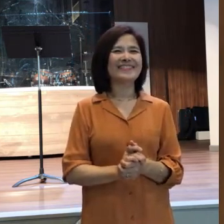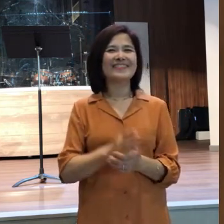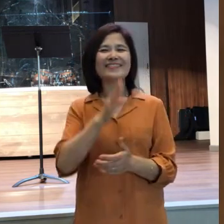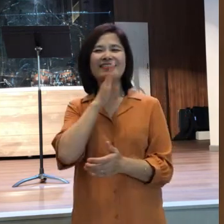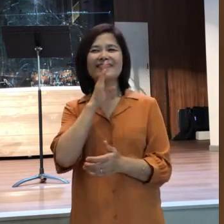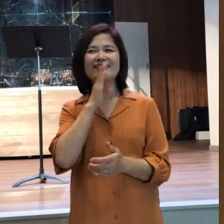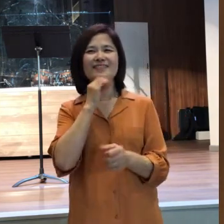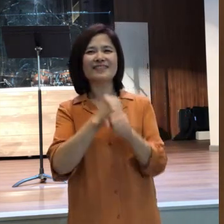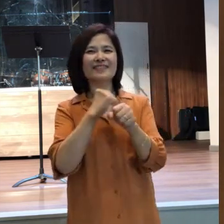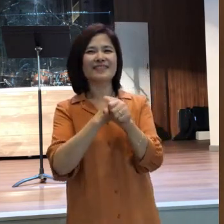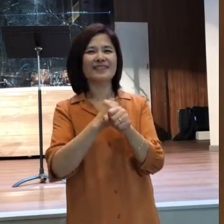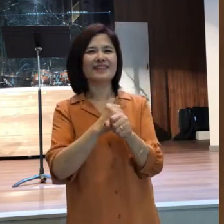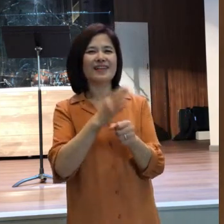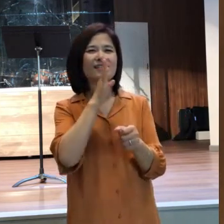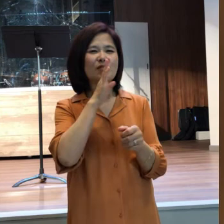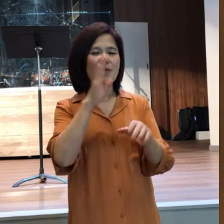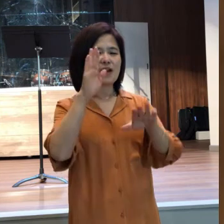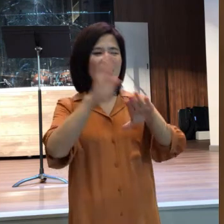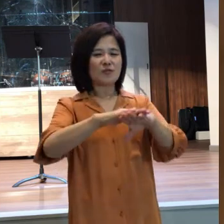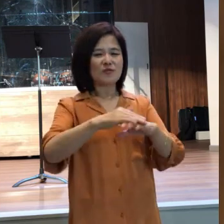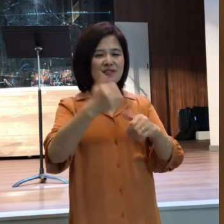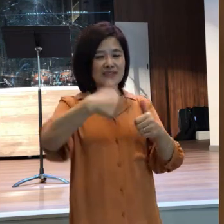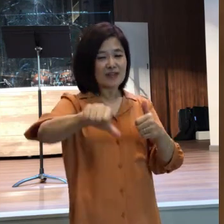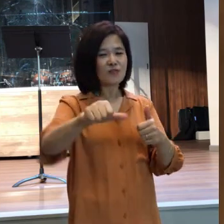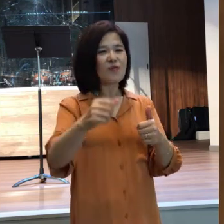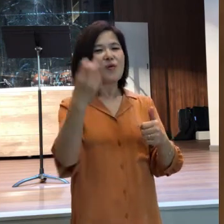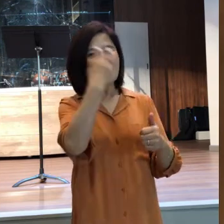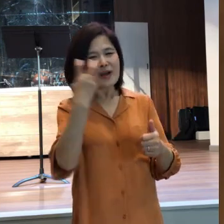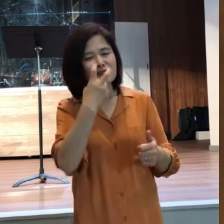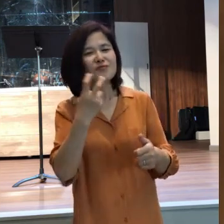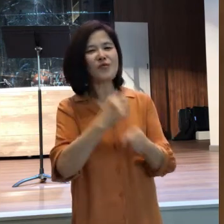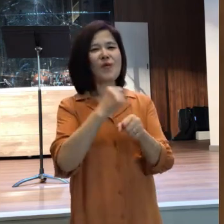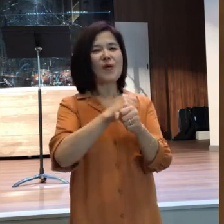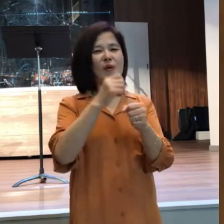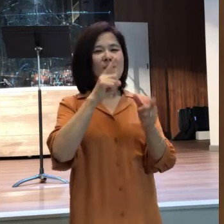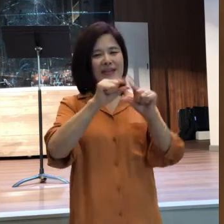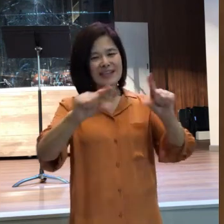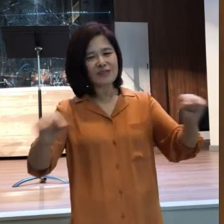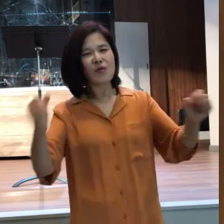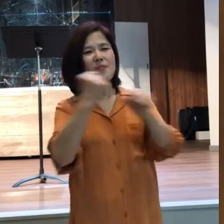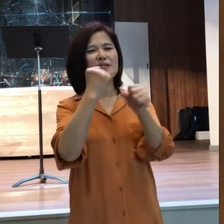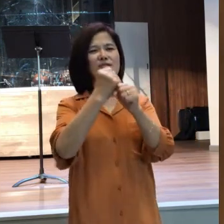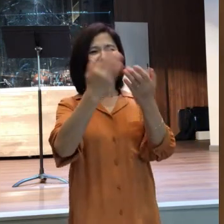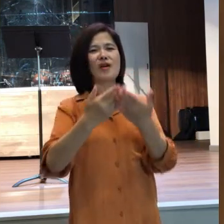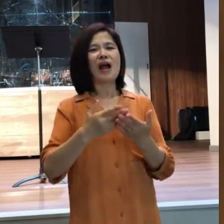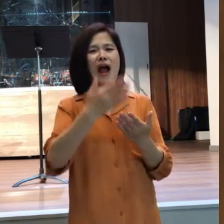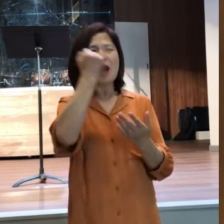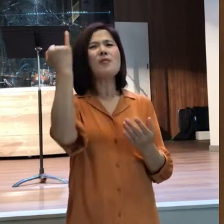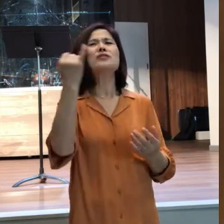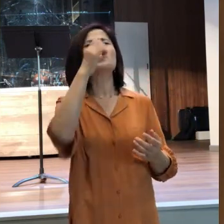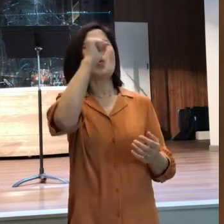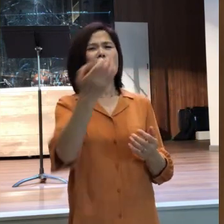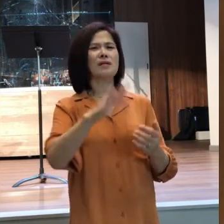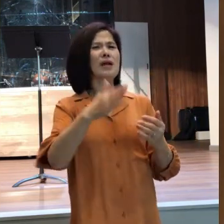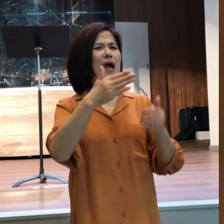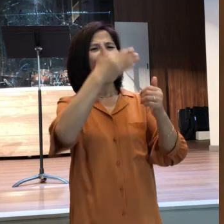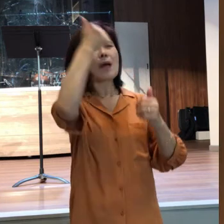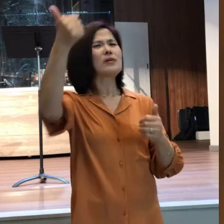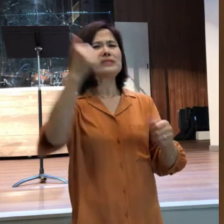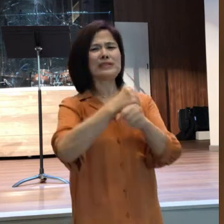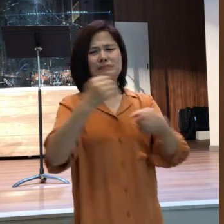할머니들은 쓸모가 많아요. 손자도 잘 봐주지, 빨래도 해주지, 반찬도 만들지. 할아버지들은 쓸모가 없어요.